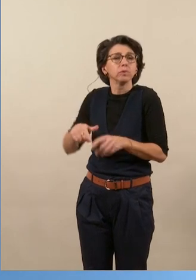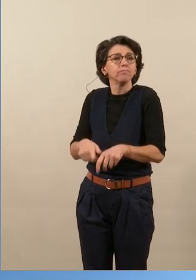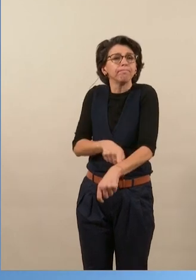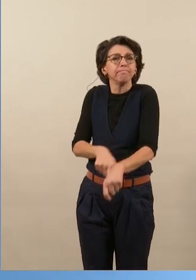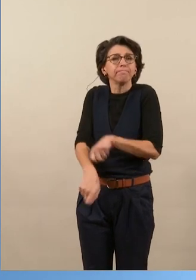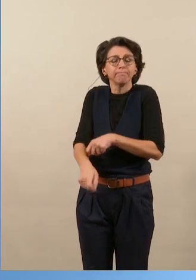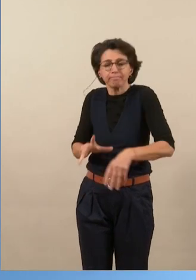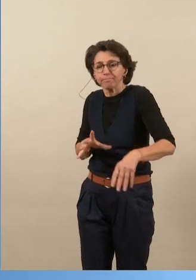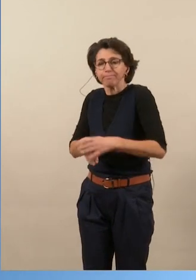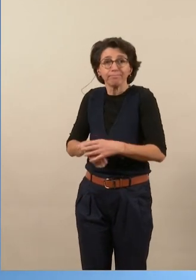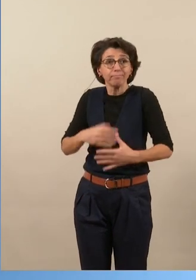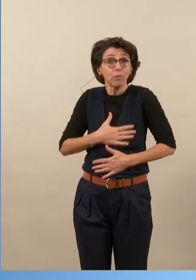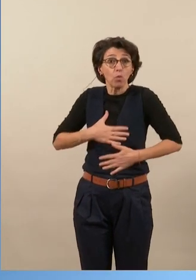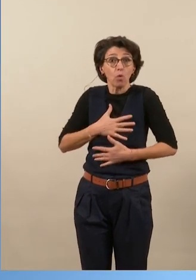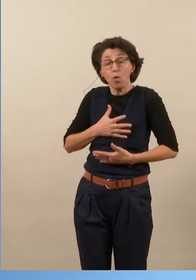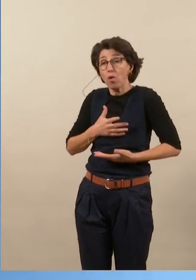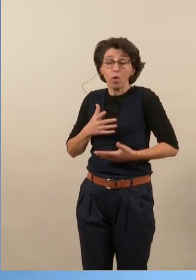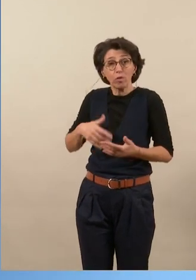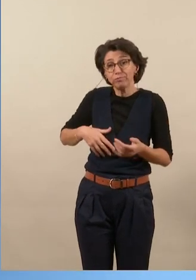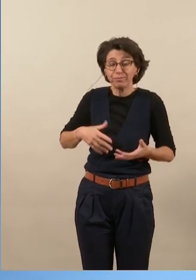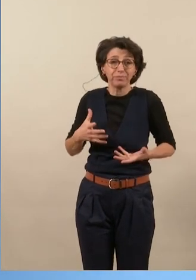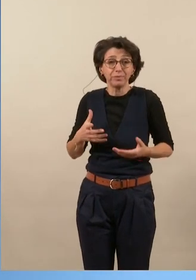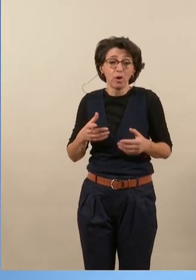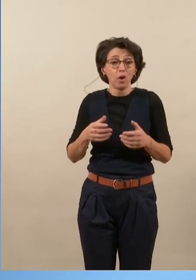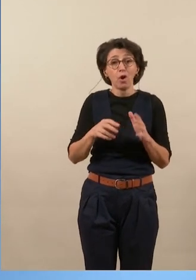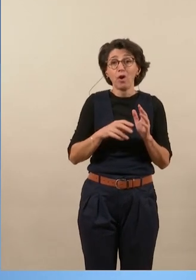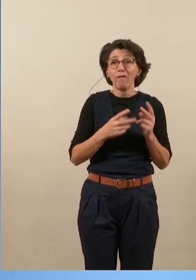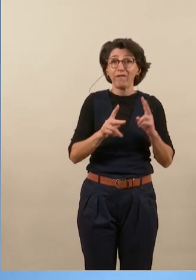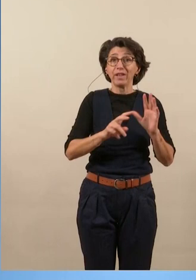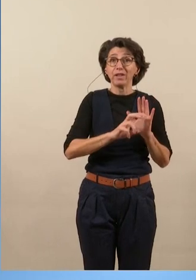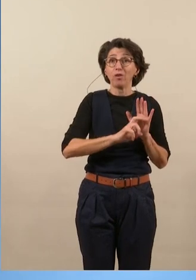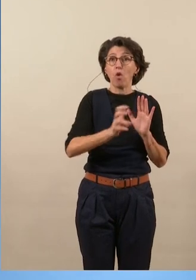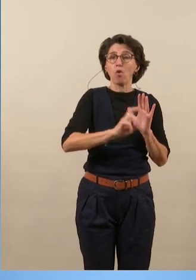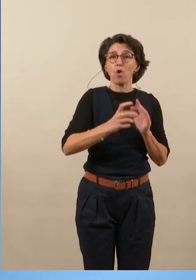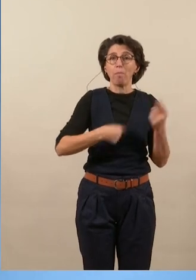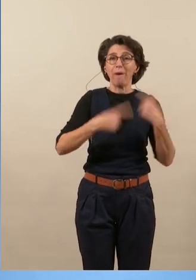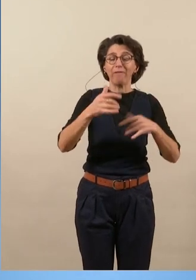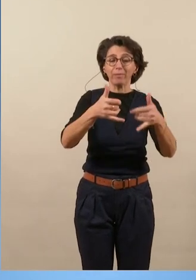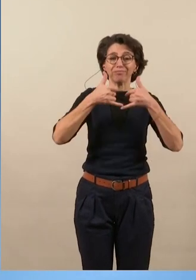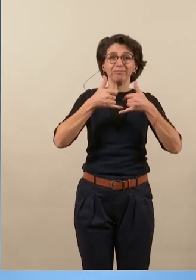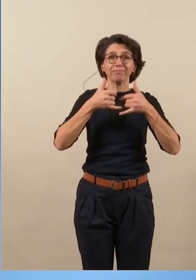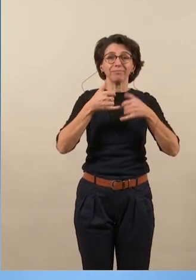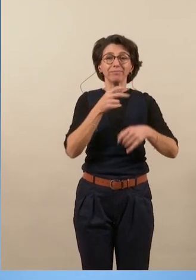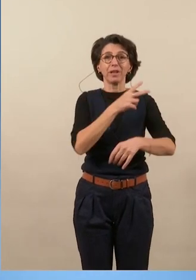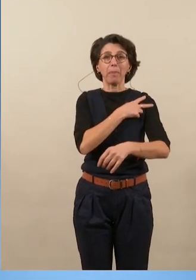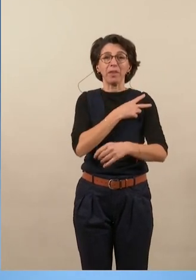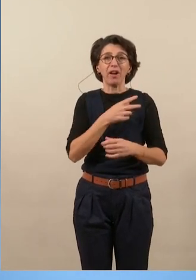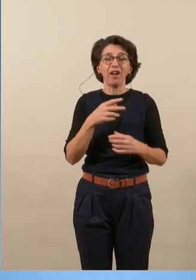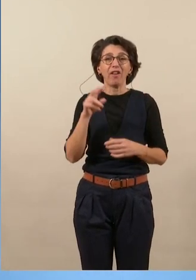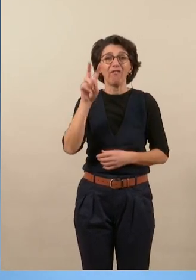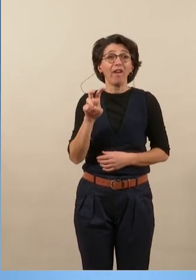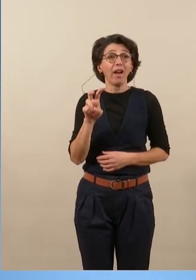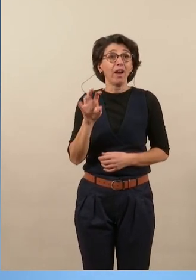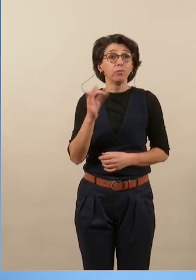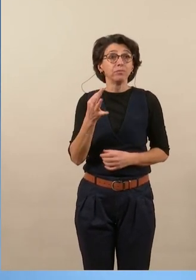heureux d'avoir été Grenble capitale verte on a cru moi personnellement j'ai cru mais j'avoue que à